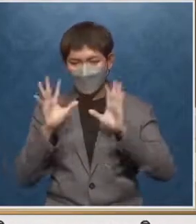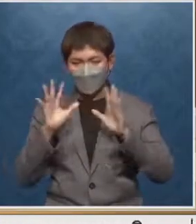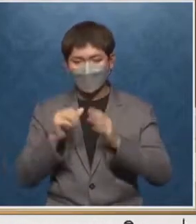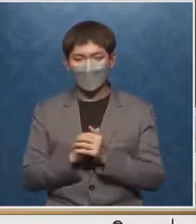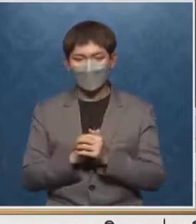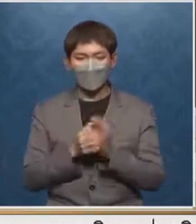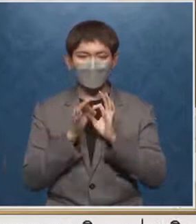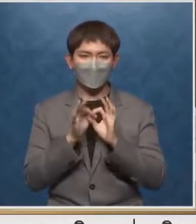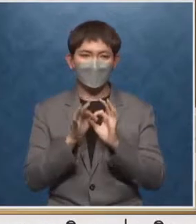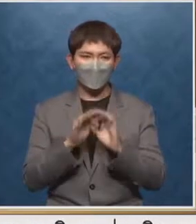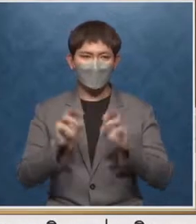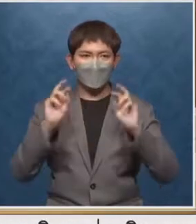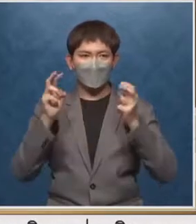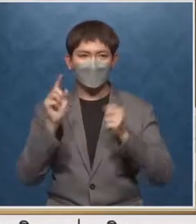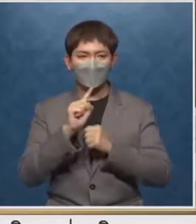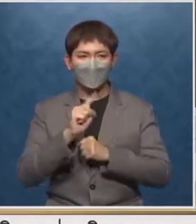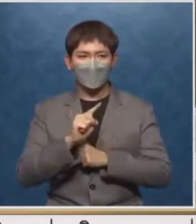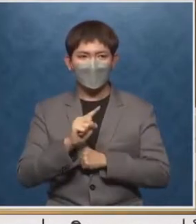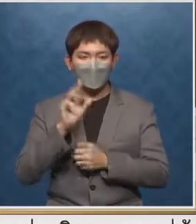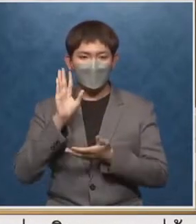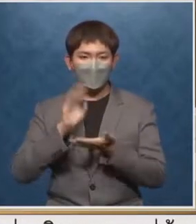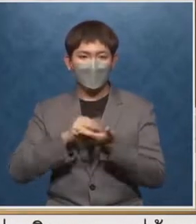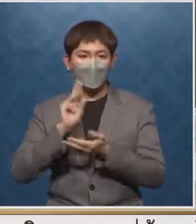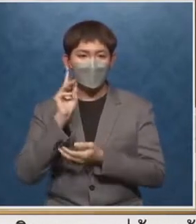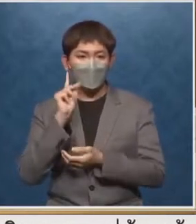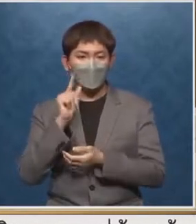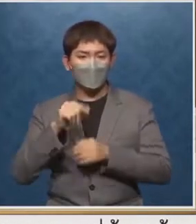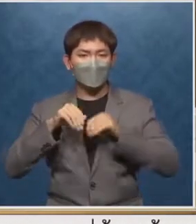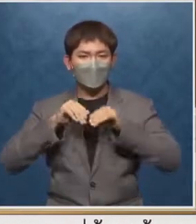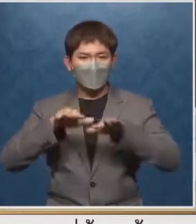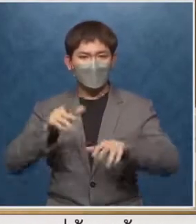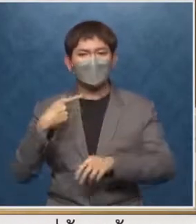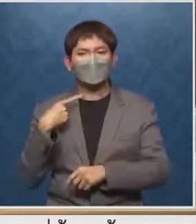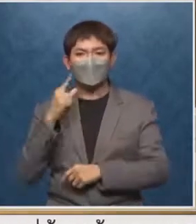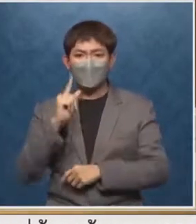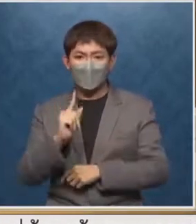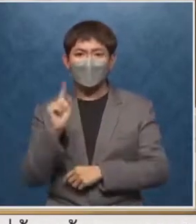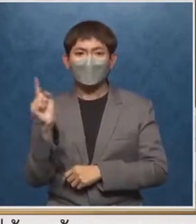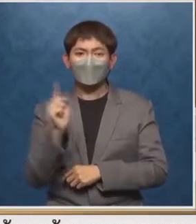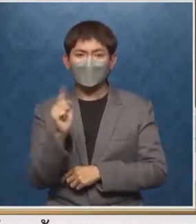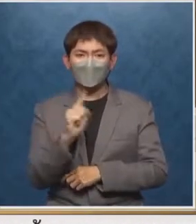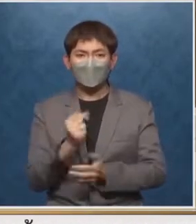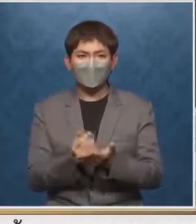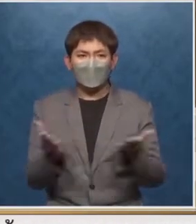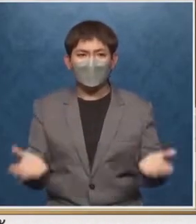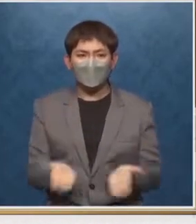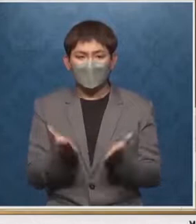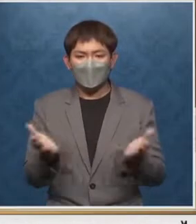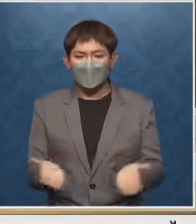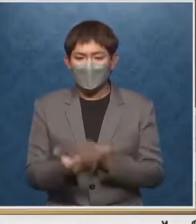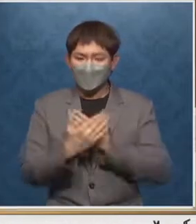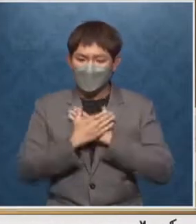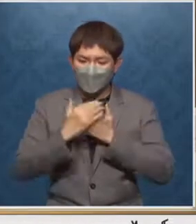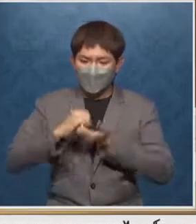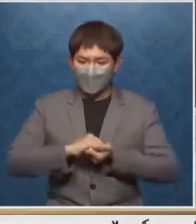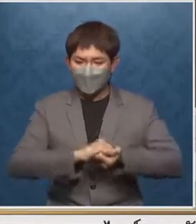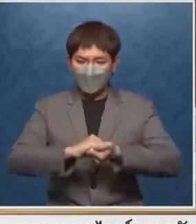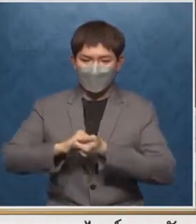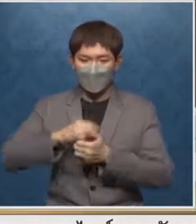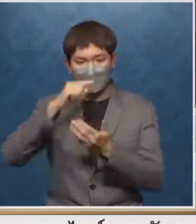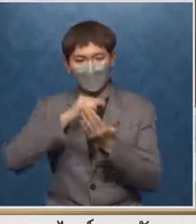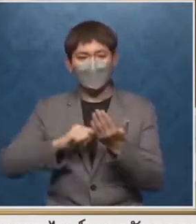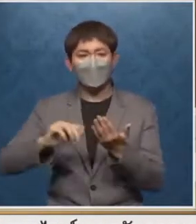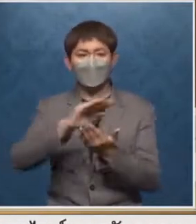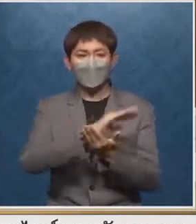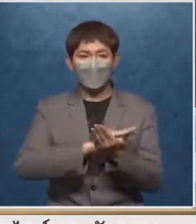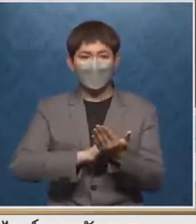ห่วงใยในเรื่องของการเผยแพร่ข้อมูลที่เป็นประโยชน์โดยเฉพาะข้อมูลที่ส่งเสริมความรักความสามัคคีความรักชาติ